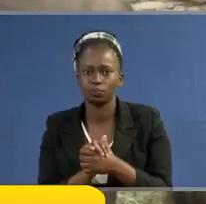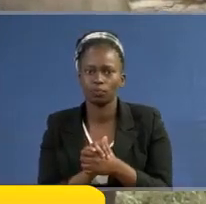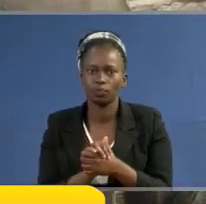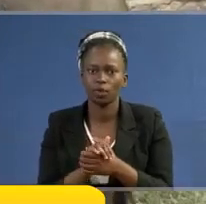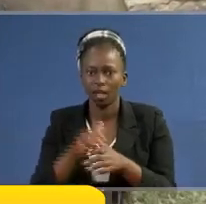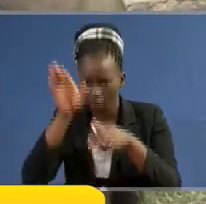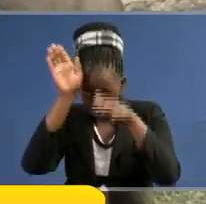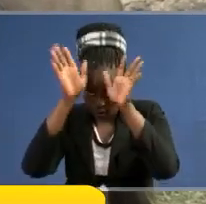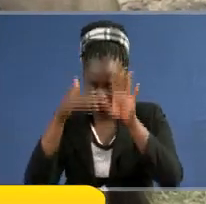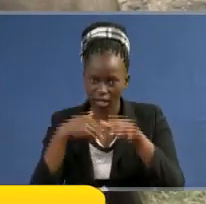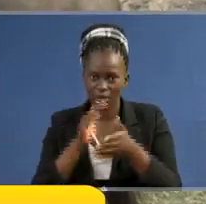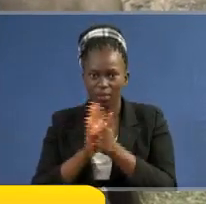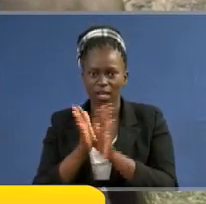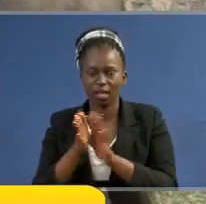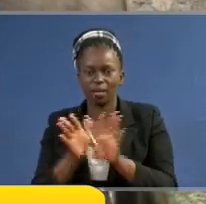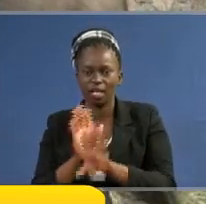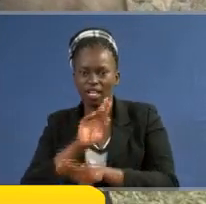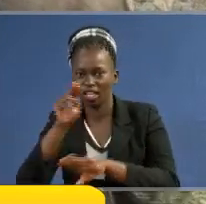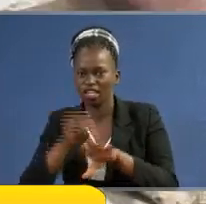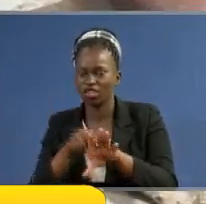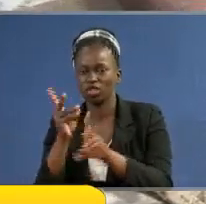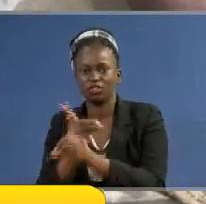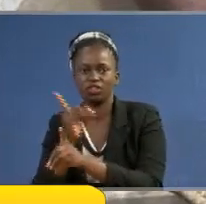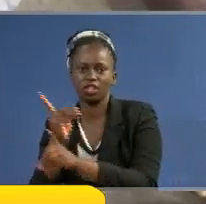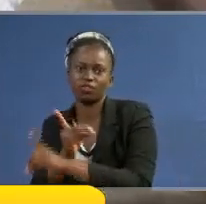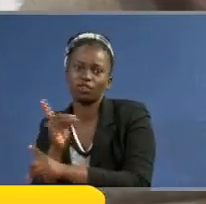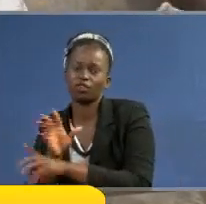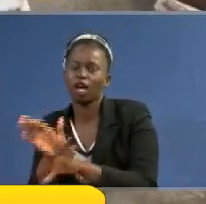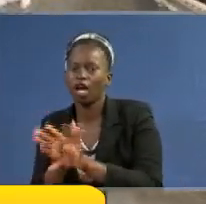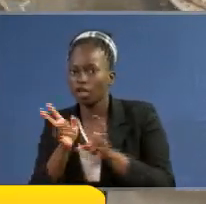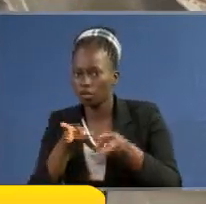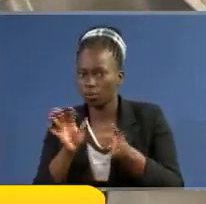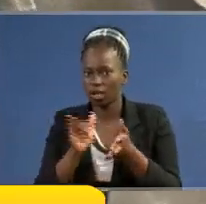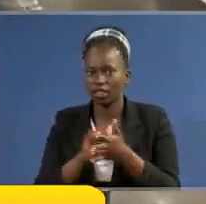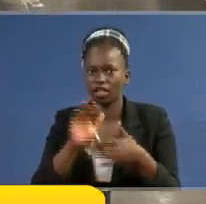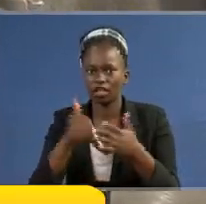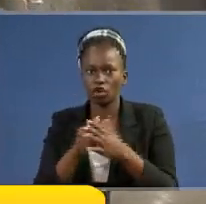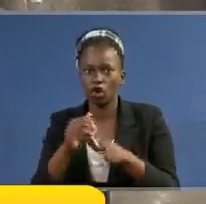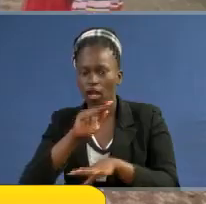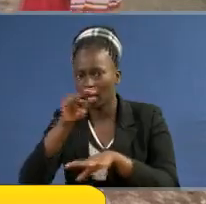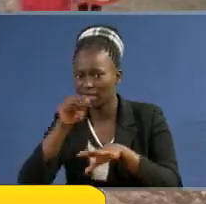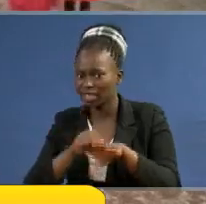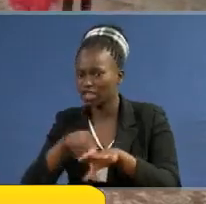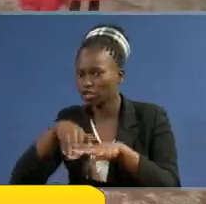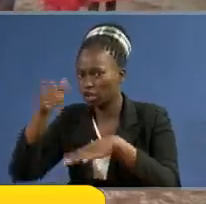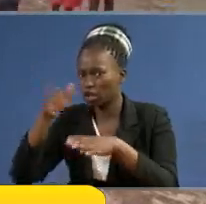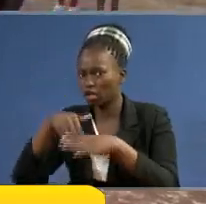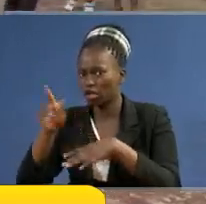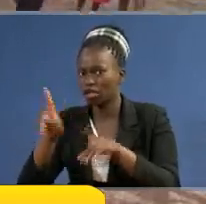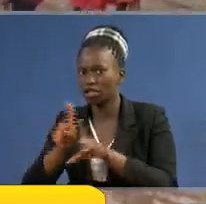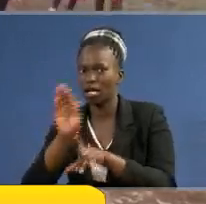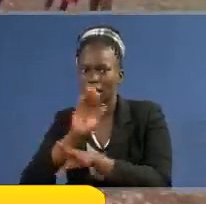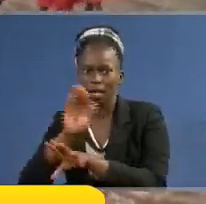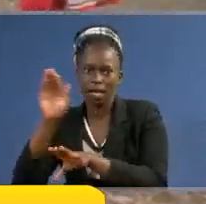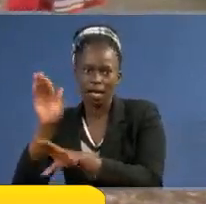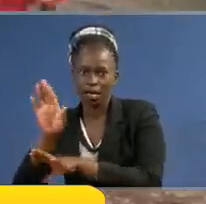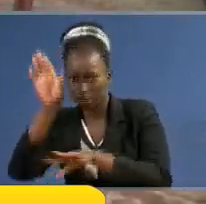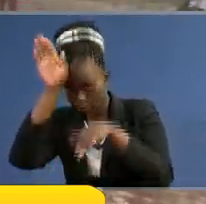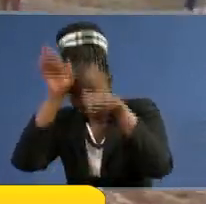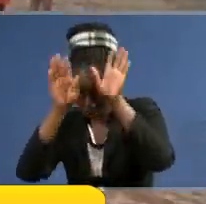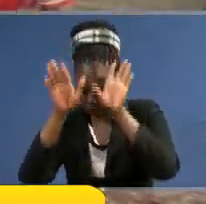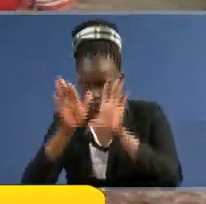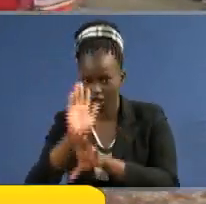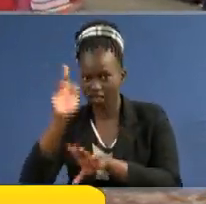Punda wamekuwa adhimu katika mataifa mbalimbali kwa nyama na ngozi, ndio maana mataifa ya nje yanaagiza punda kutoka